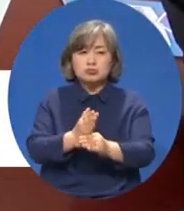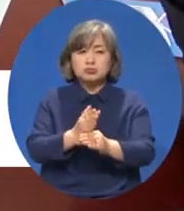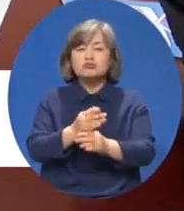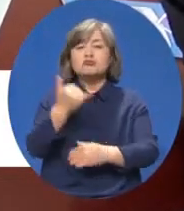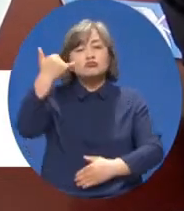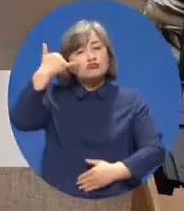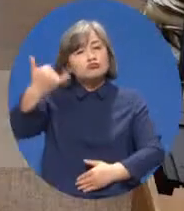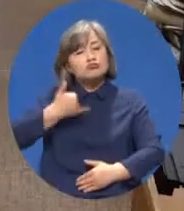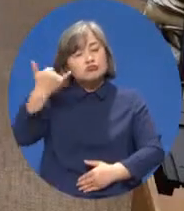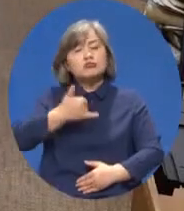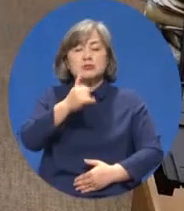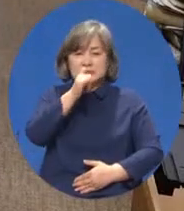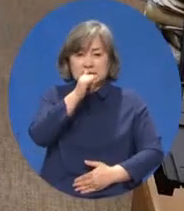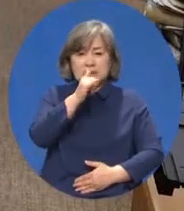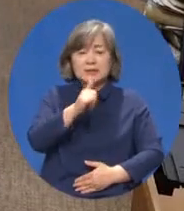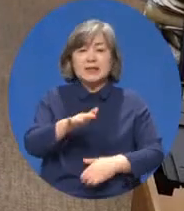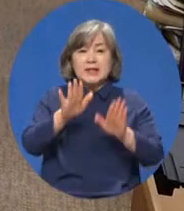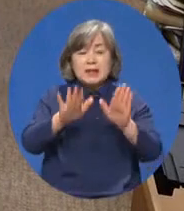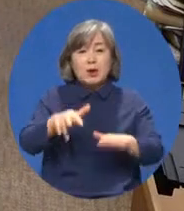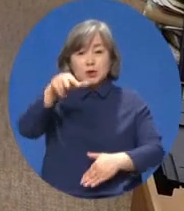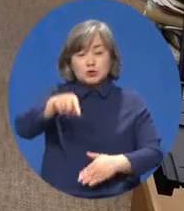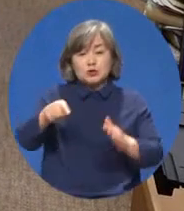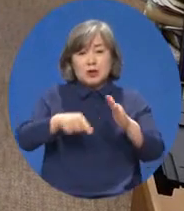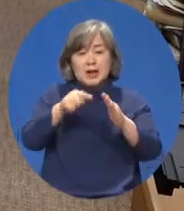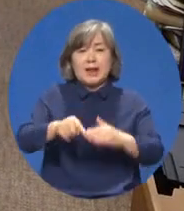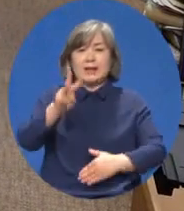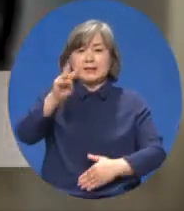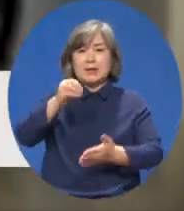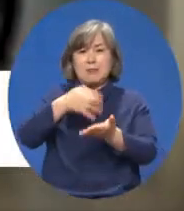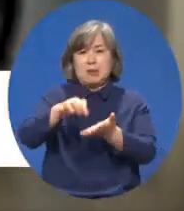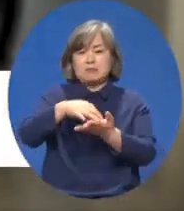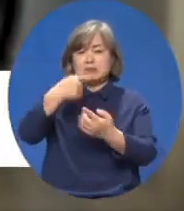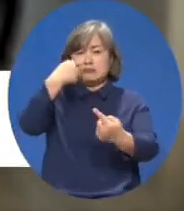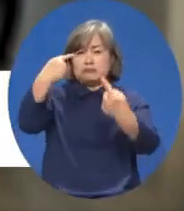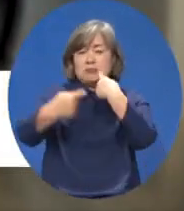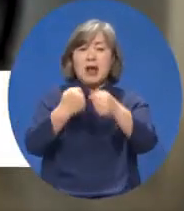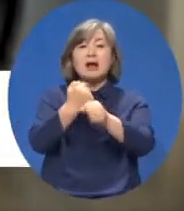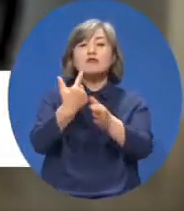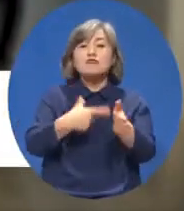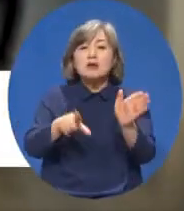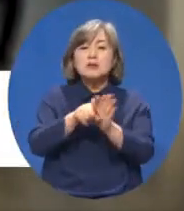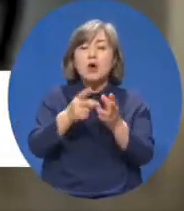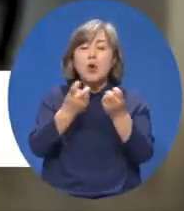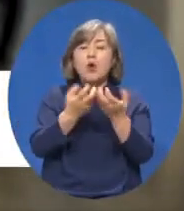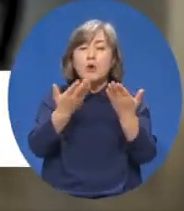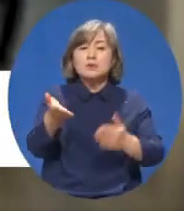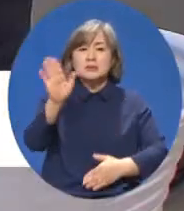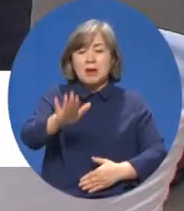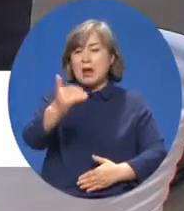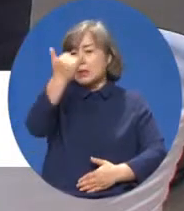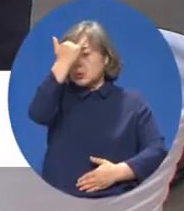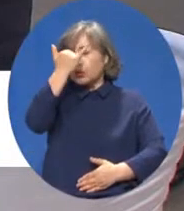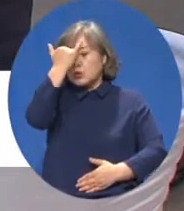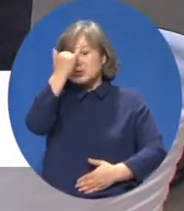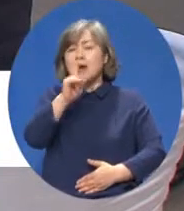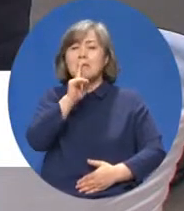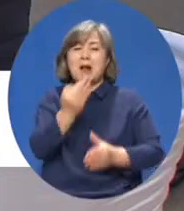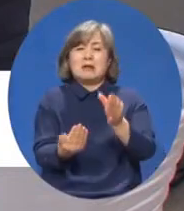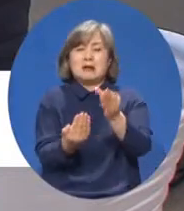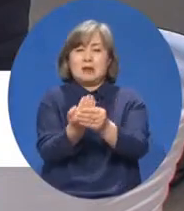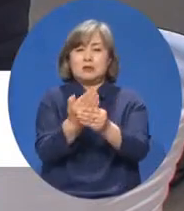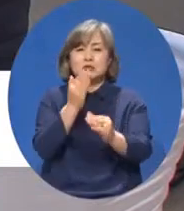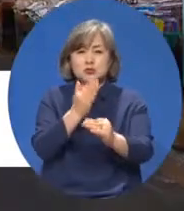계속 오고 계시고. 이번 주 안에 3만 가구를 접수하기 위해 어쩔 수 없다지만 도덕적 해이 논란이